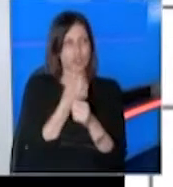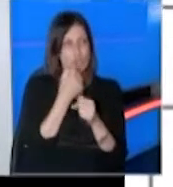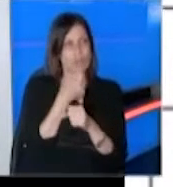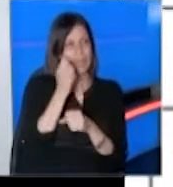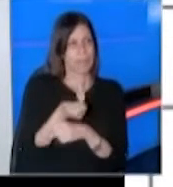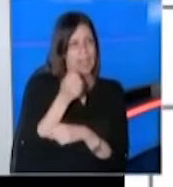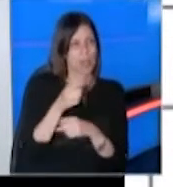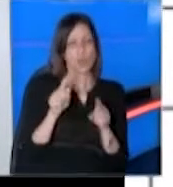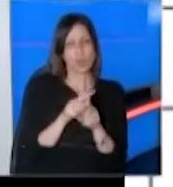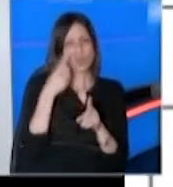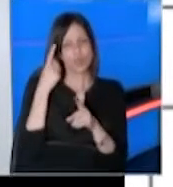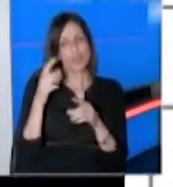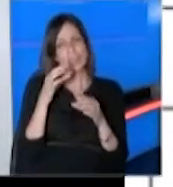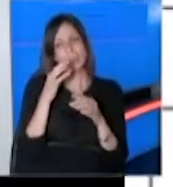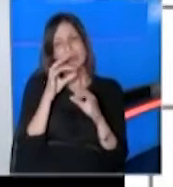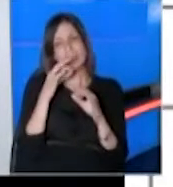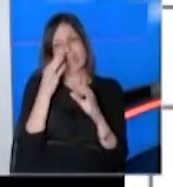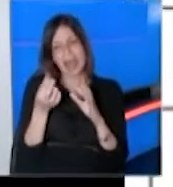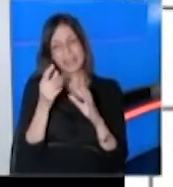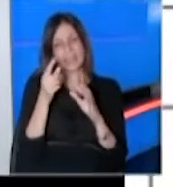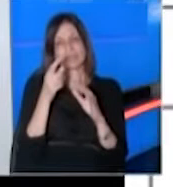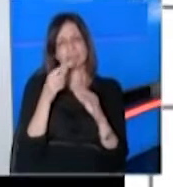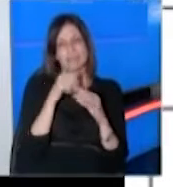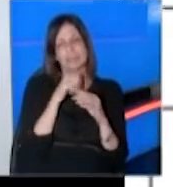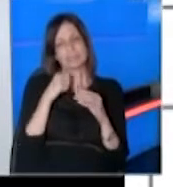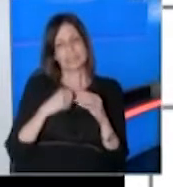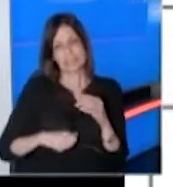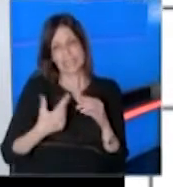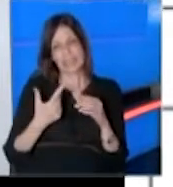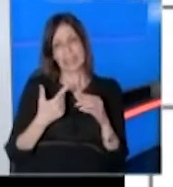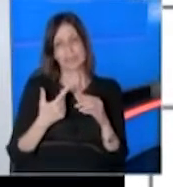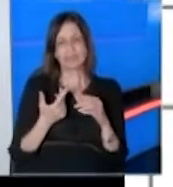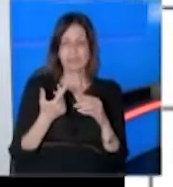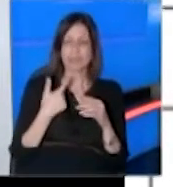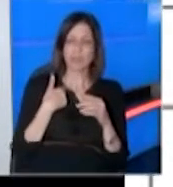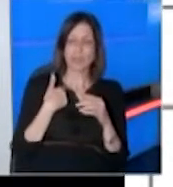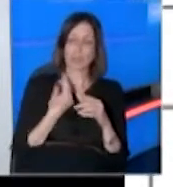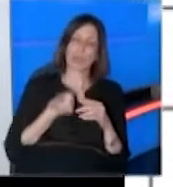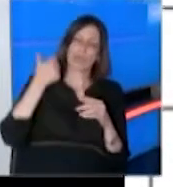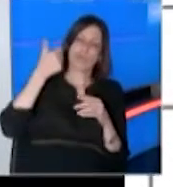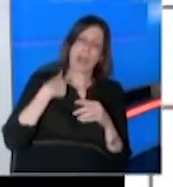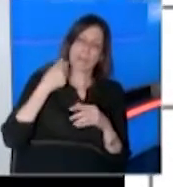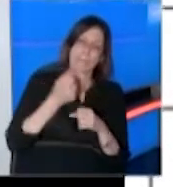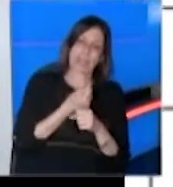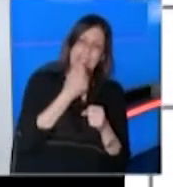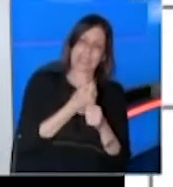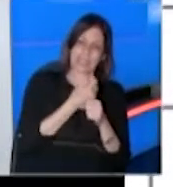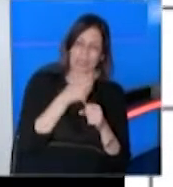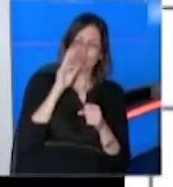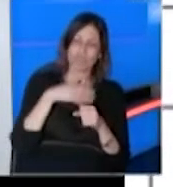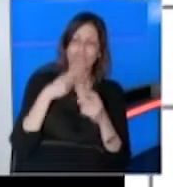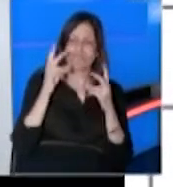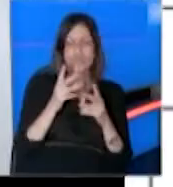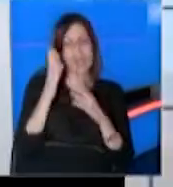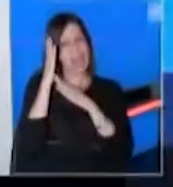בחקלאות, זה כמו שאנחנו יודעים, תאילנדים, סינים וכן, אנחנו נהיינו מה שקרא פאודלים שמעסיקים. עבודה. כן, וגם יש לנו עכשיו הרשאה